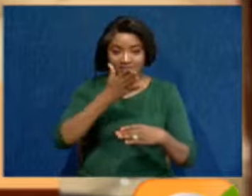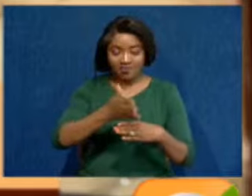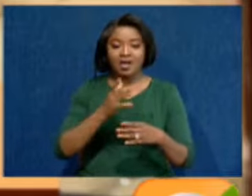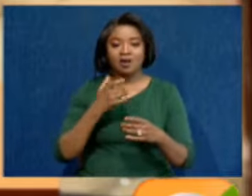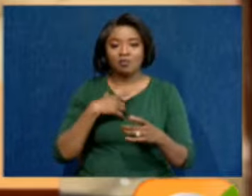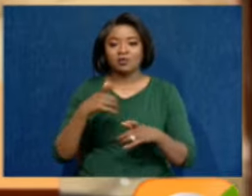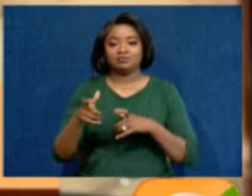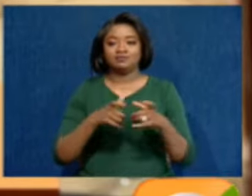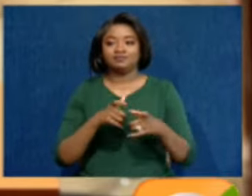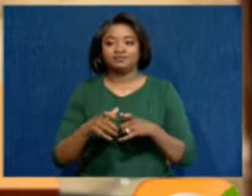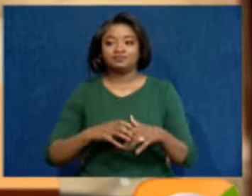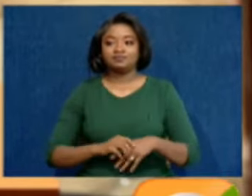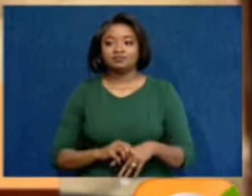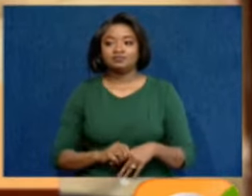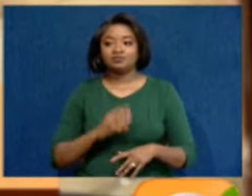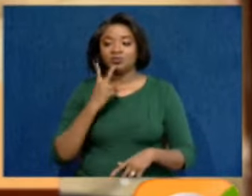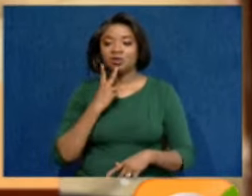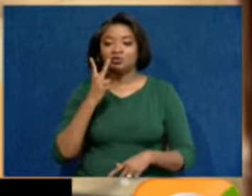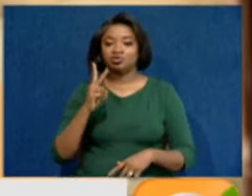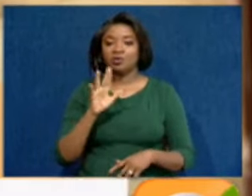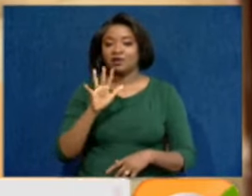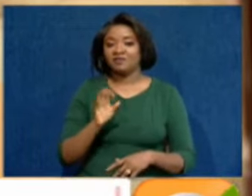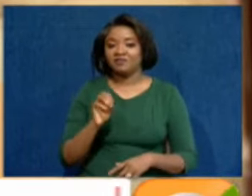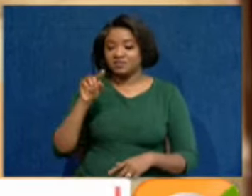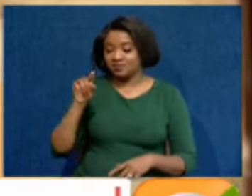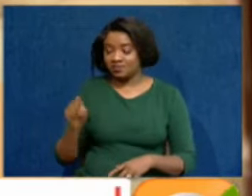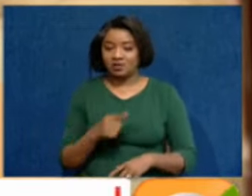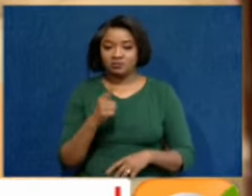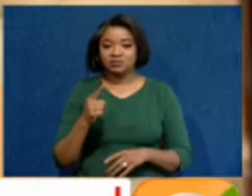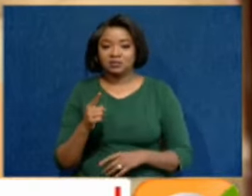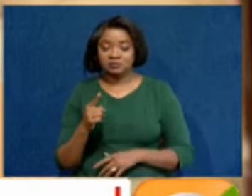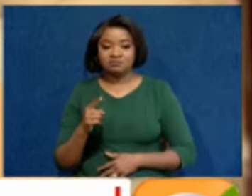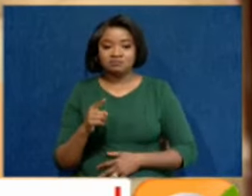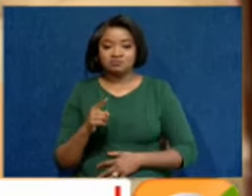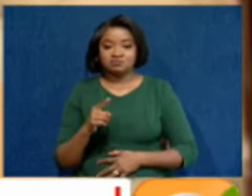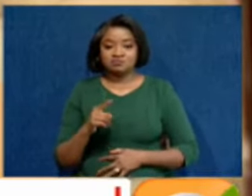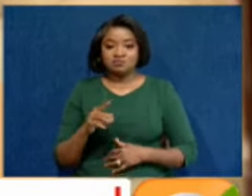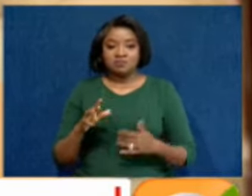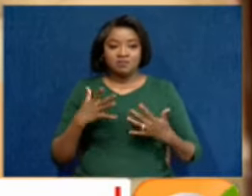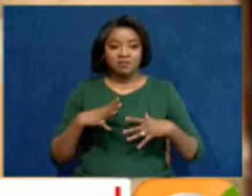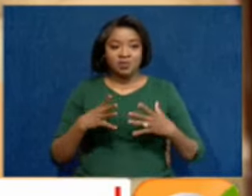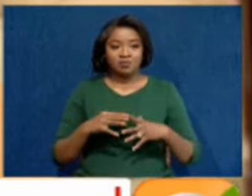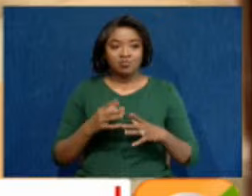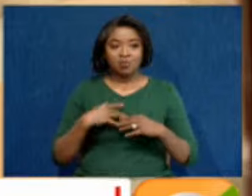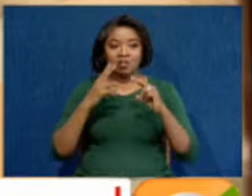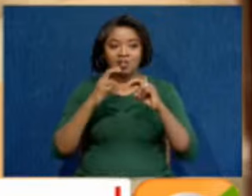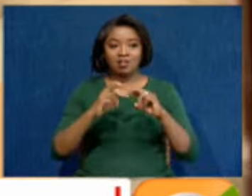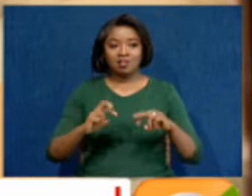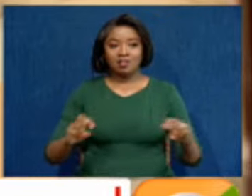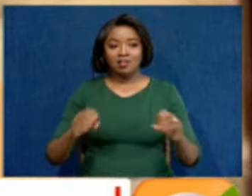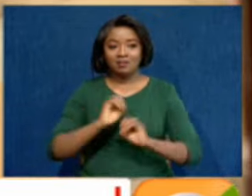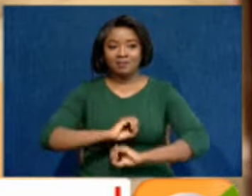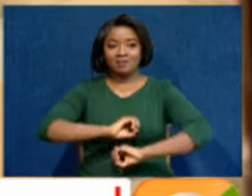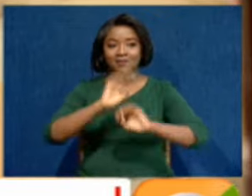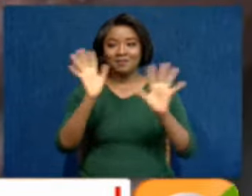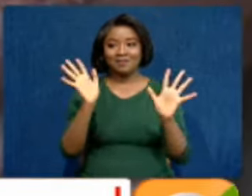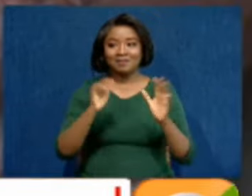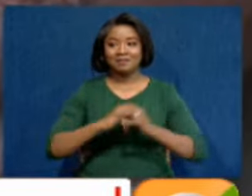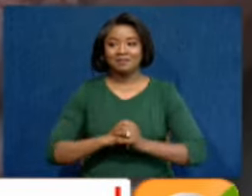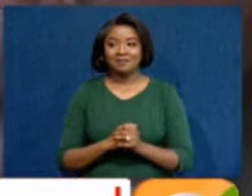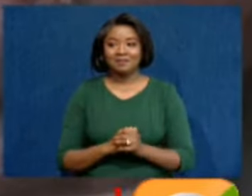250,000 travelers that have they have been screened and there is no suspected mpox